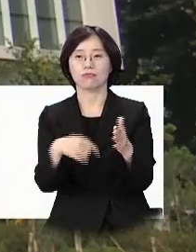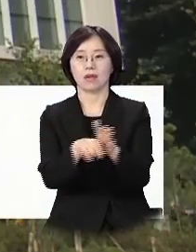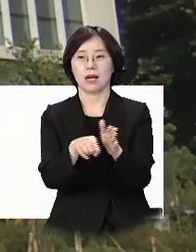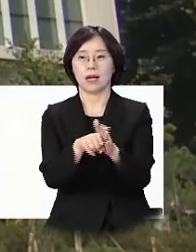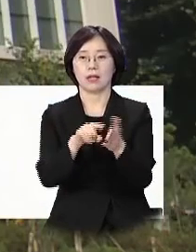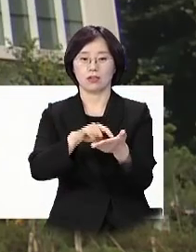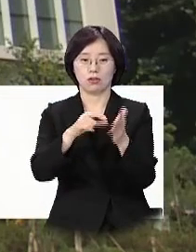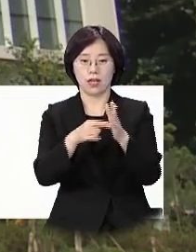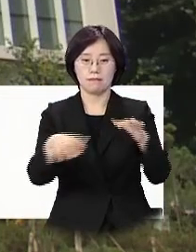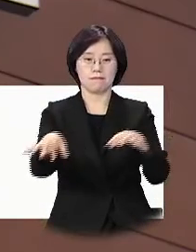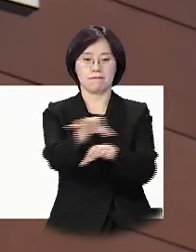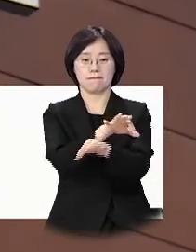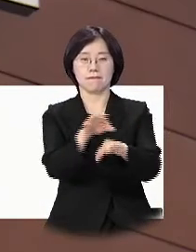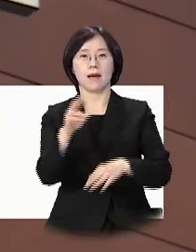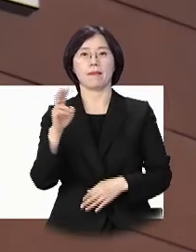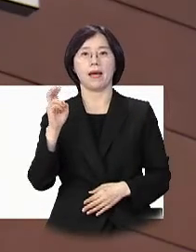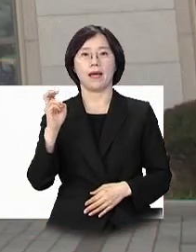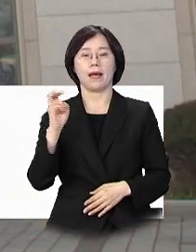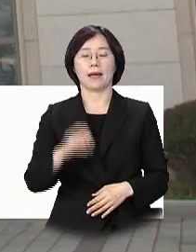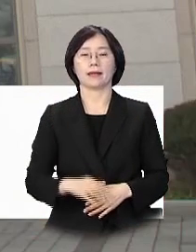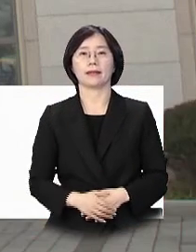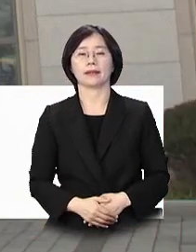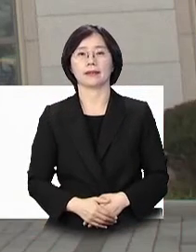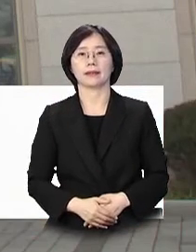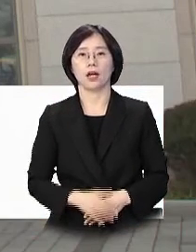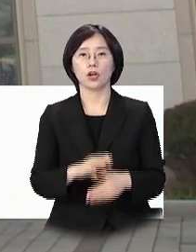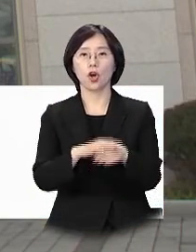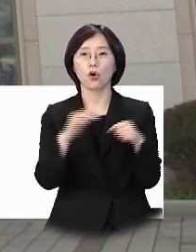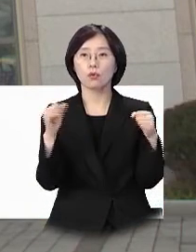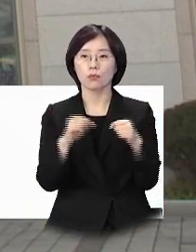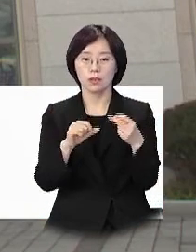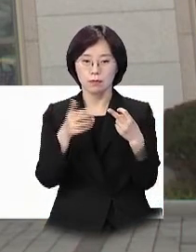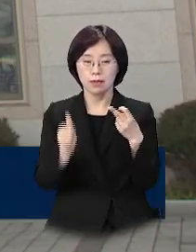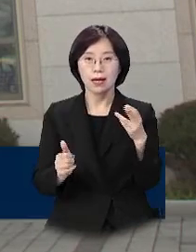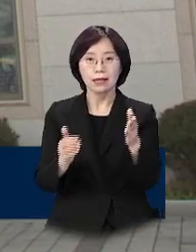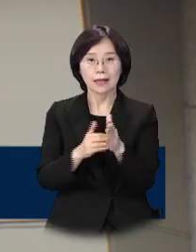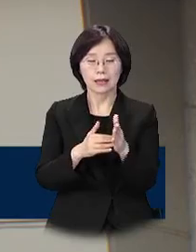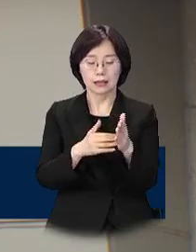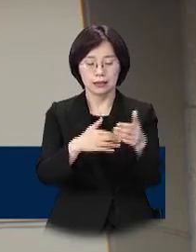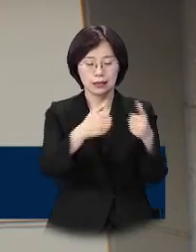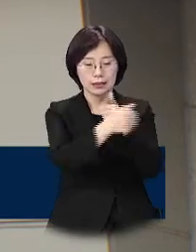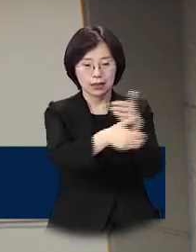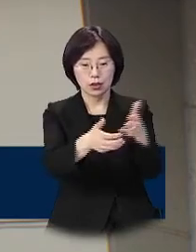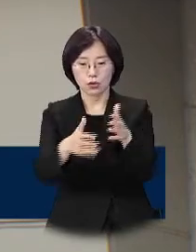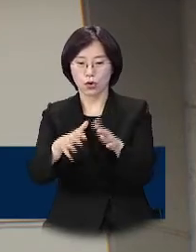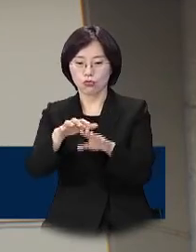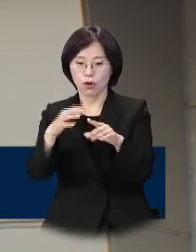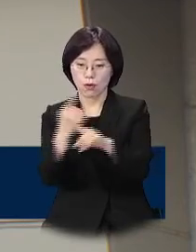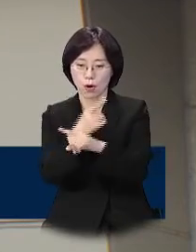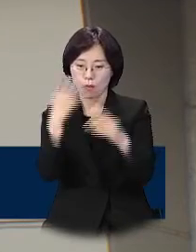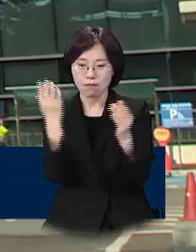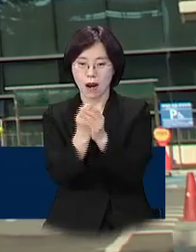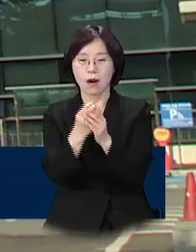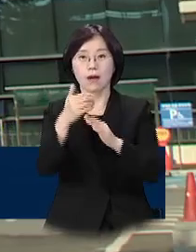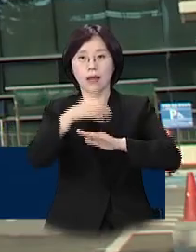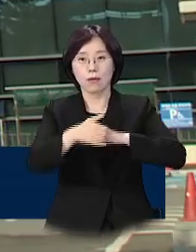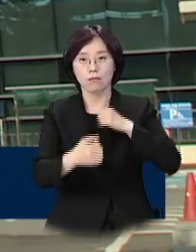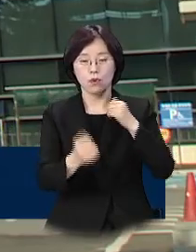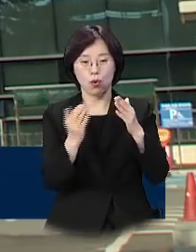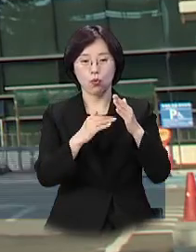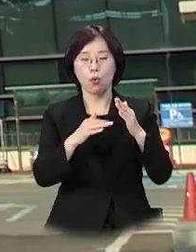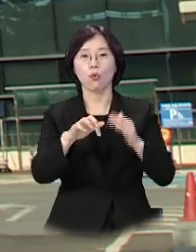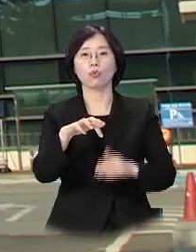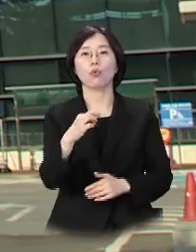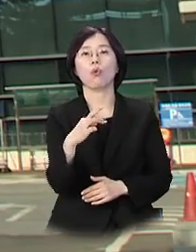적재적소에 배치 될 것으로 보입니다 경북도는 연말까지 사랑이 권 구조 계획을 마무리 할 계획이지만 공공노조